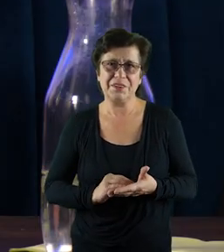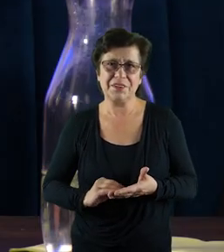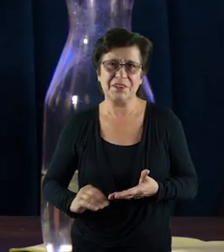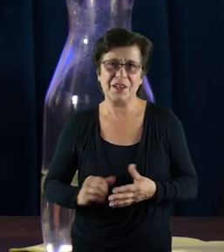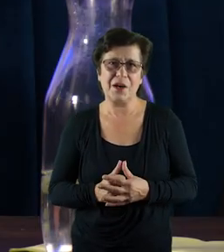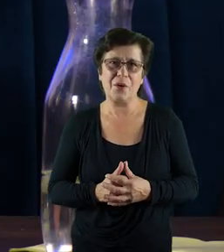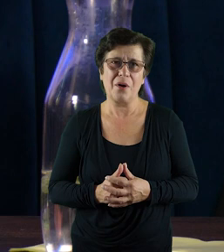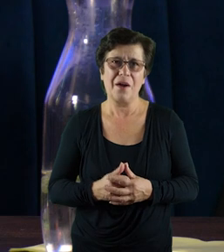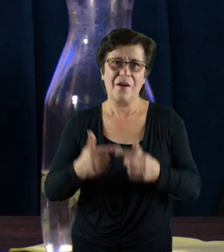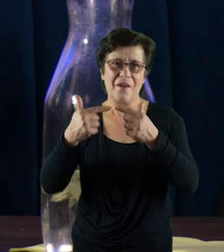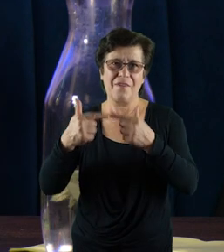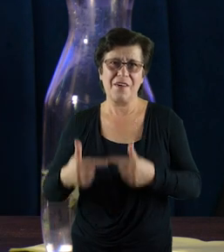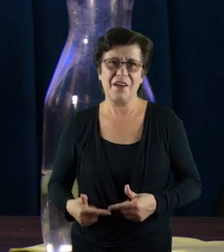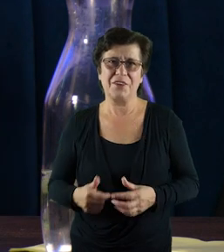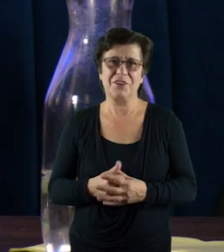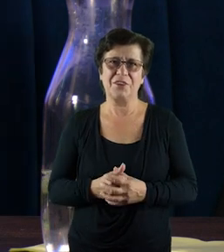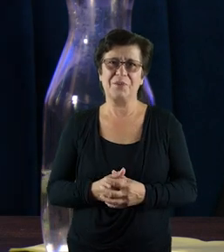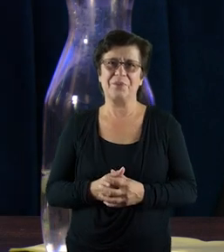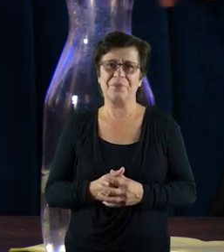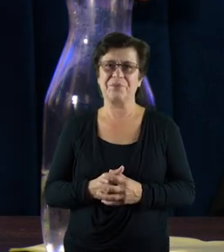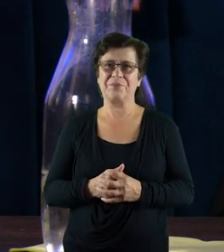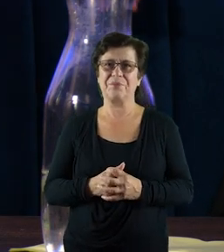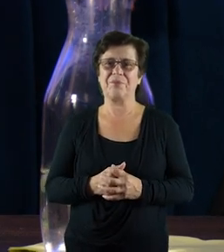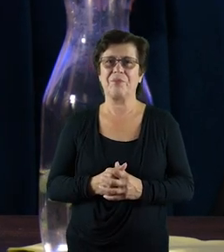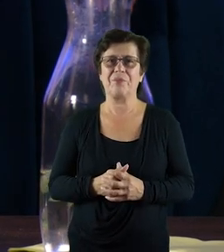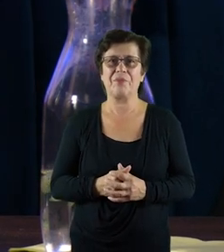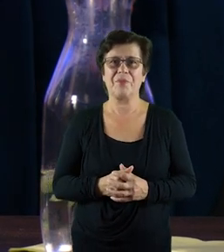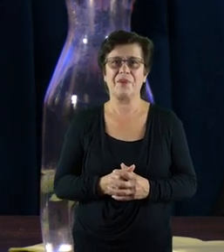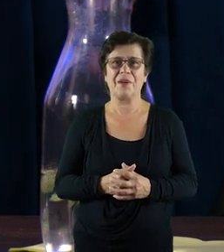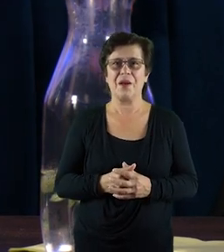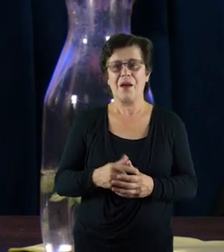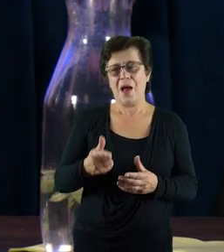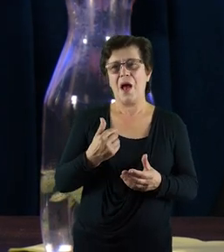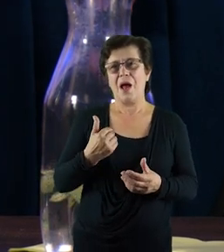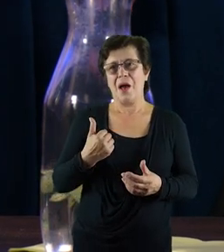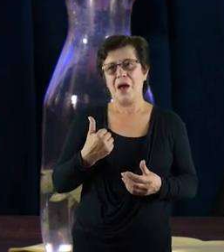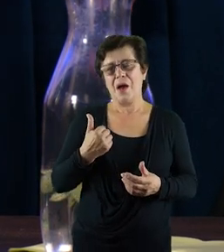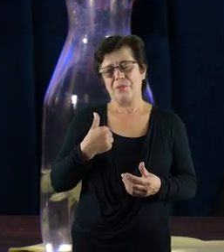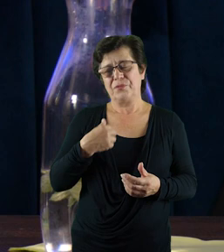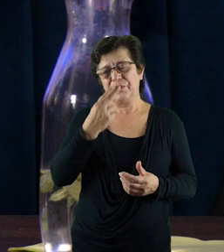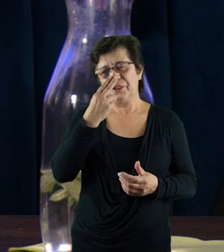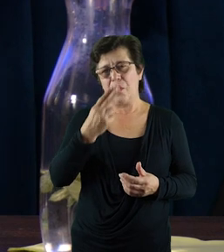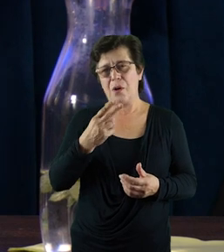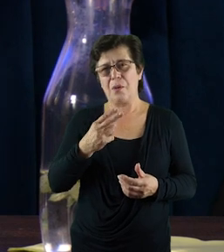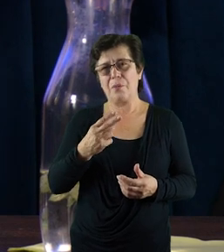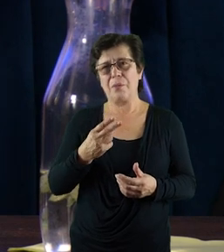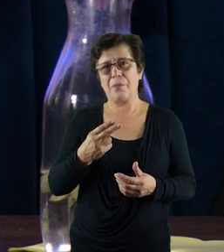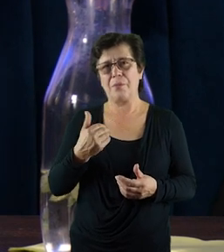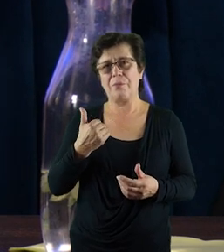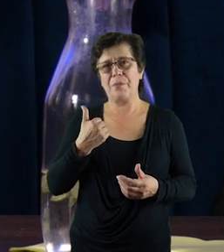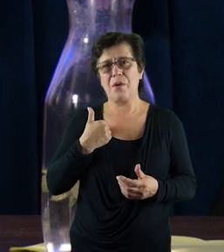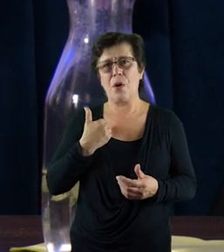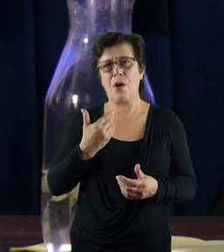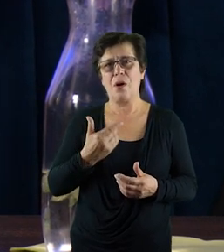ud do Stalina. Chociaż podobno się pojawiło jego wspomnienie po śmierci Stalina, ale nie wierszowane, nie wiersz.